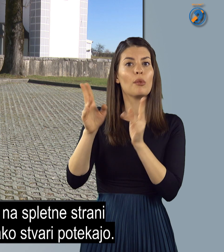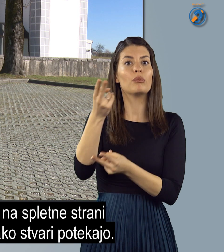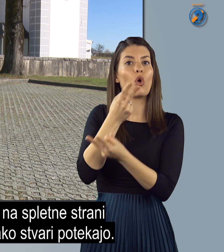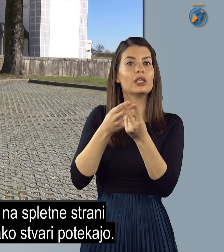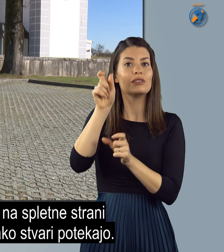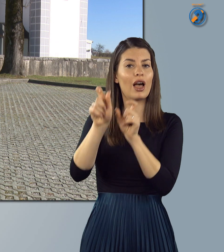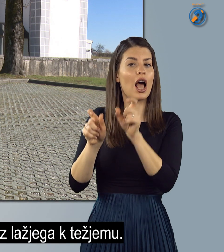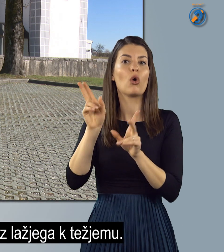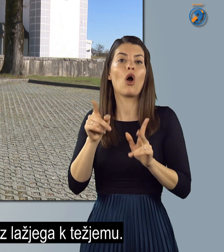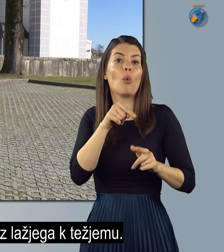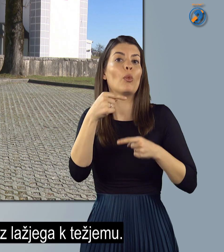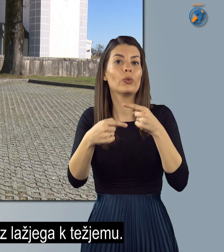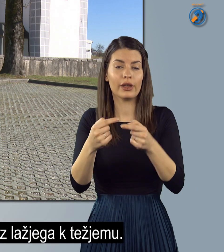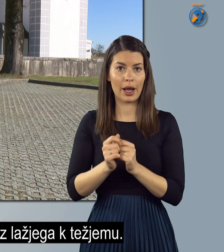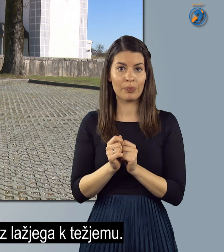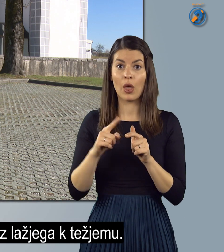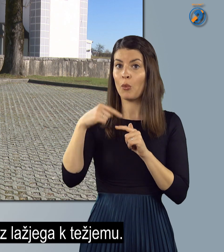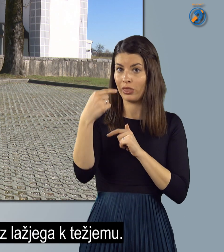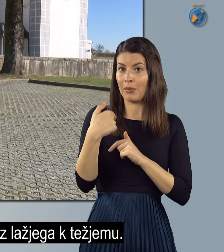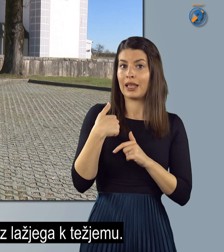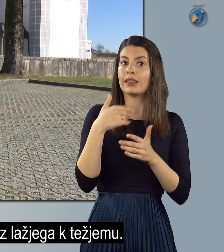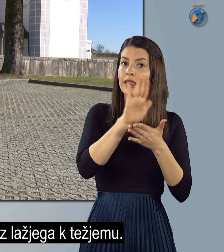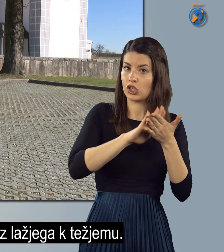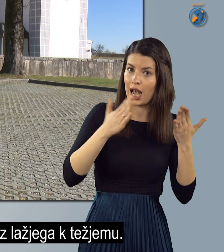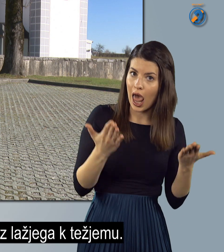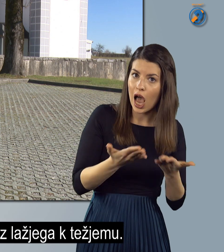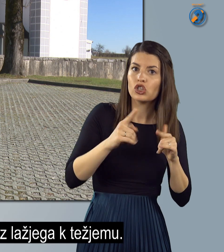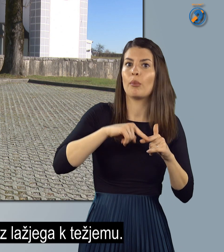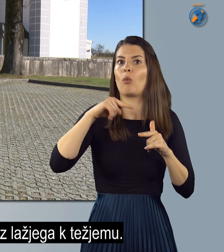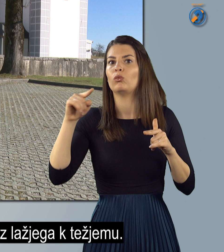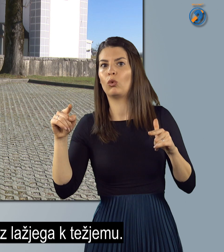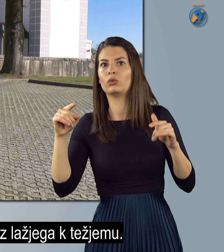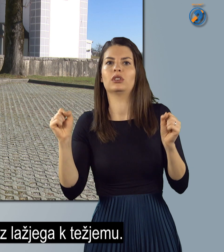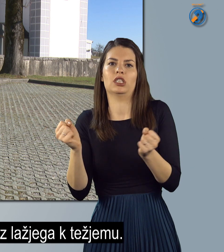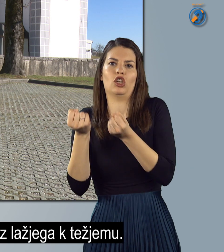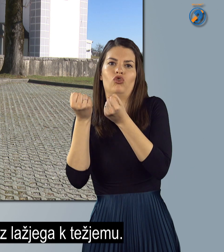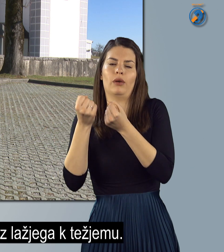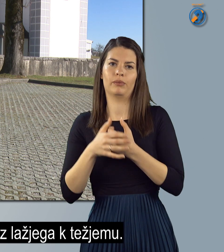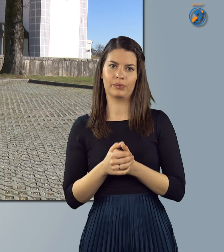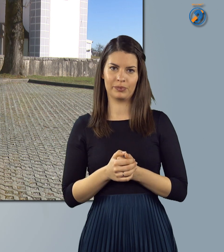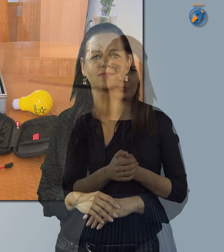kako stvari potekajo, in potem sem šla pač iz lažjega k težjemu.